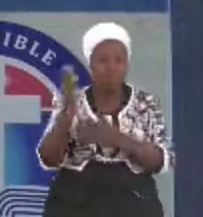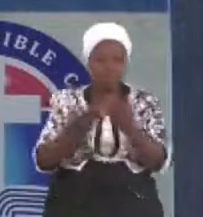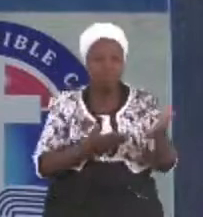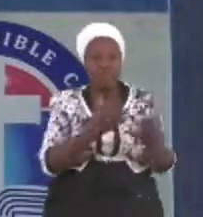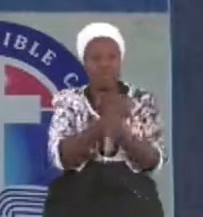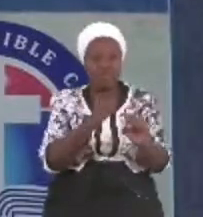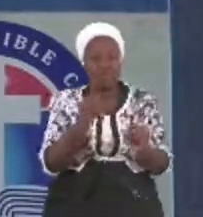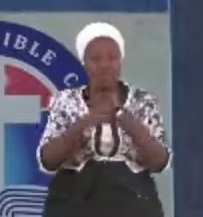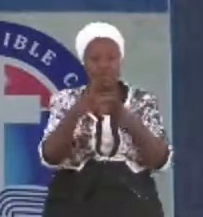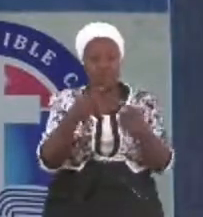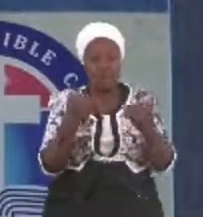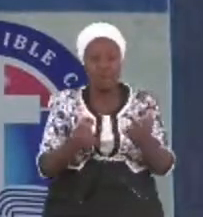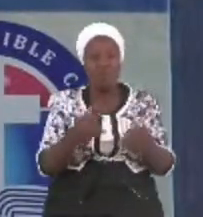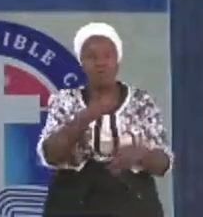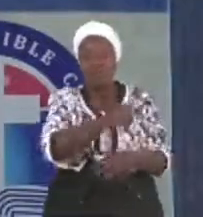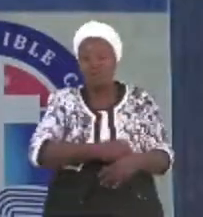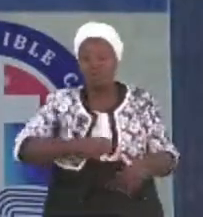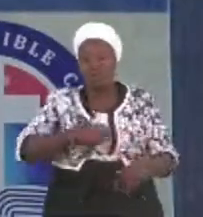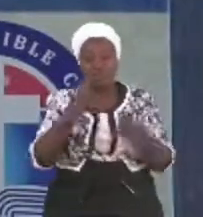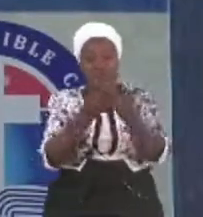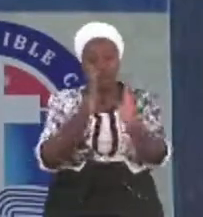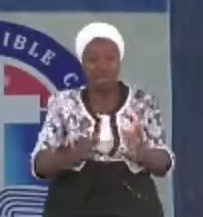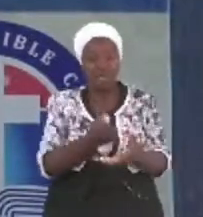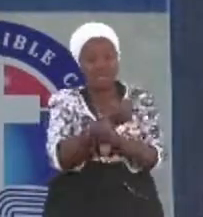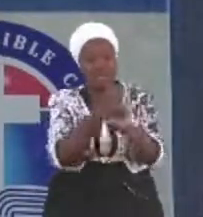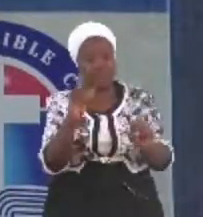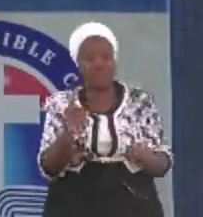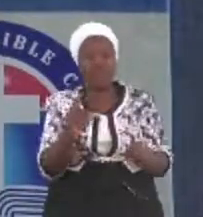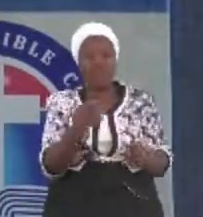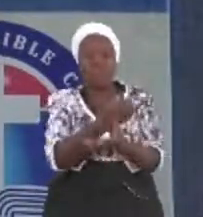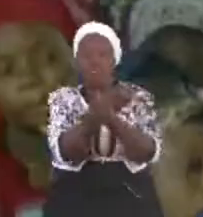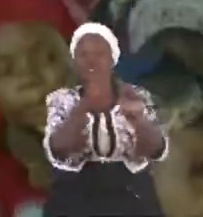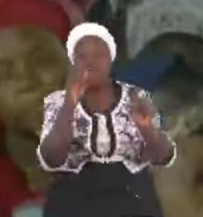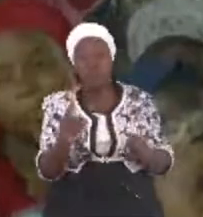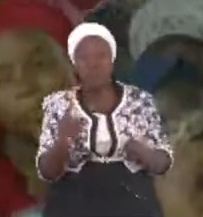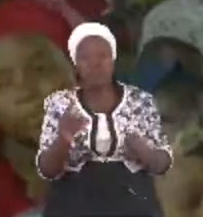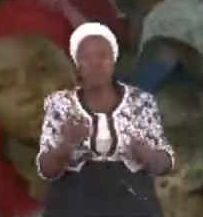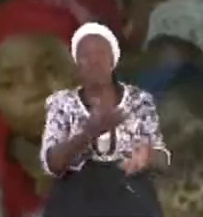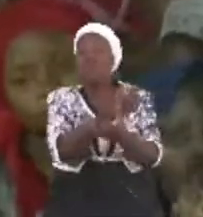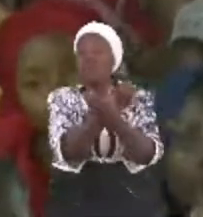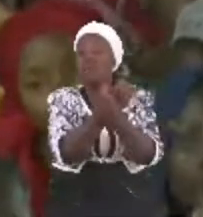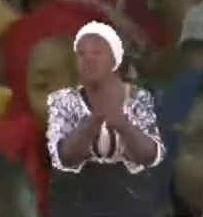Attristé. Le salut des pécheurs attristés. Sauvé.